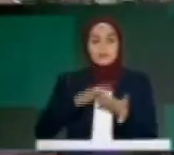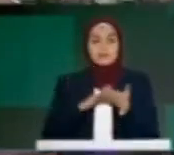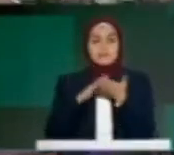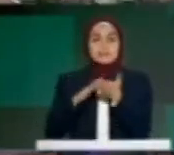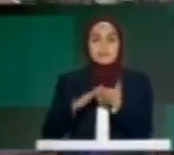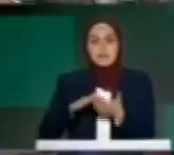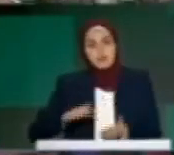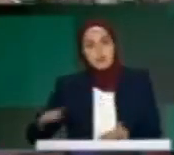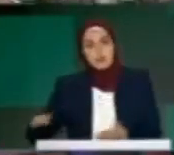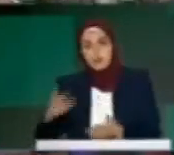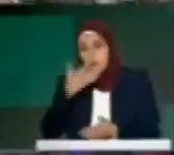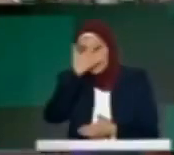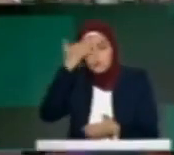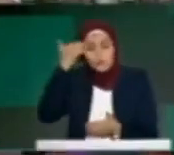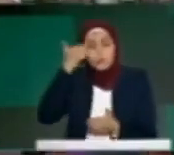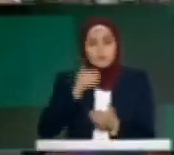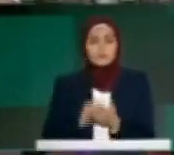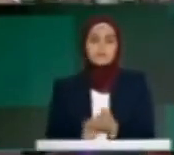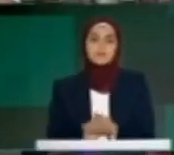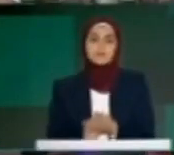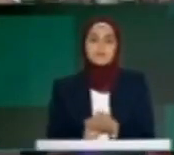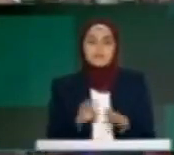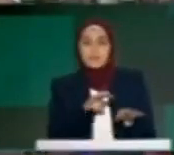البصيره في تعلم طريقه